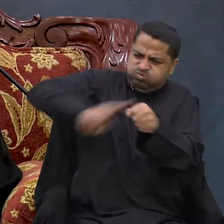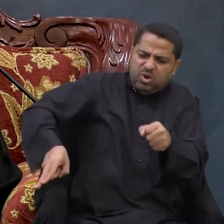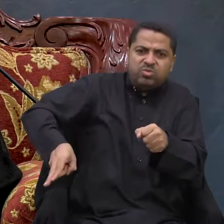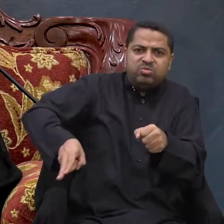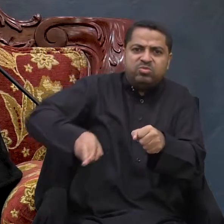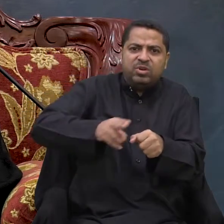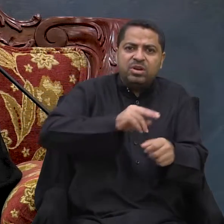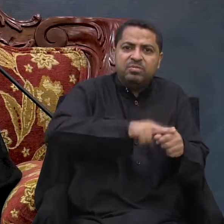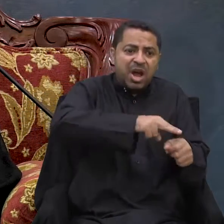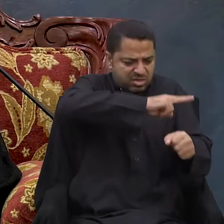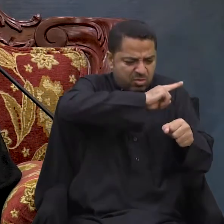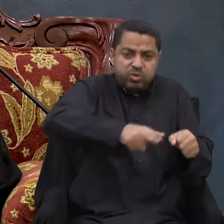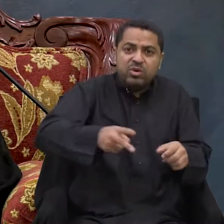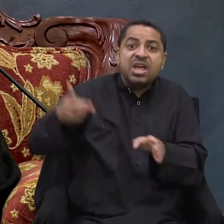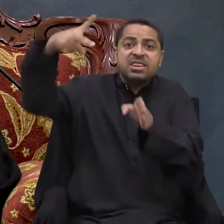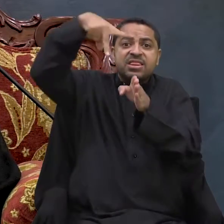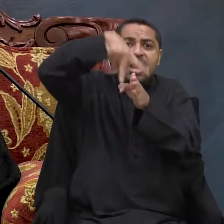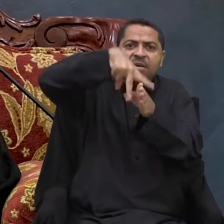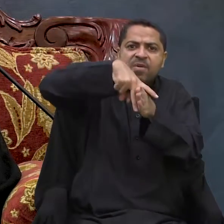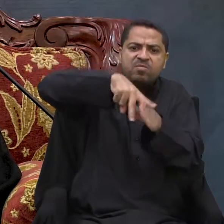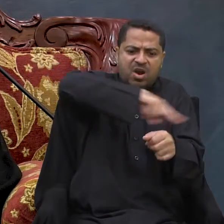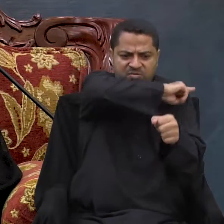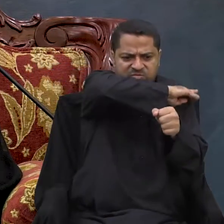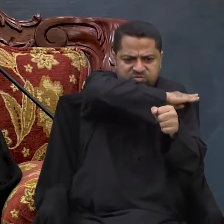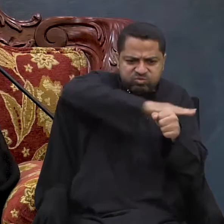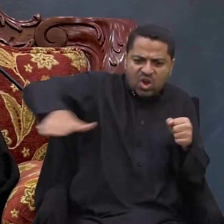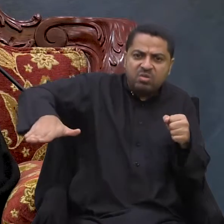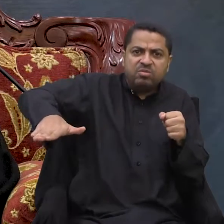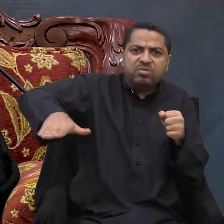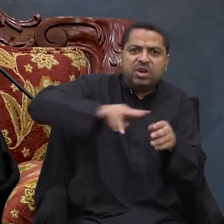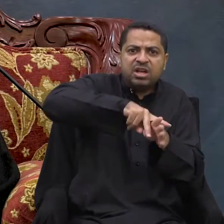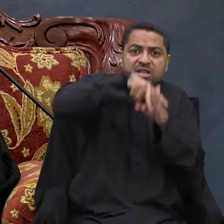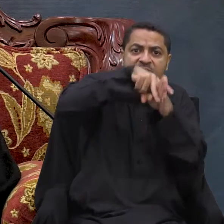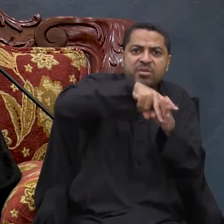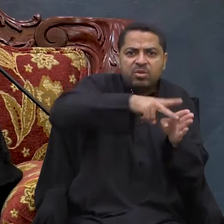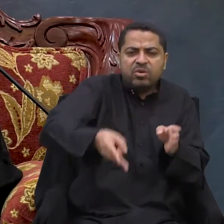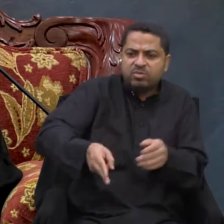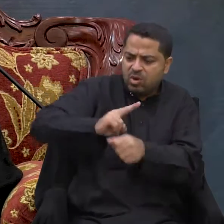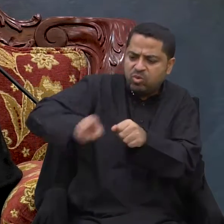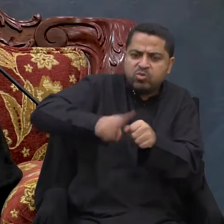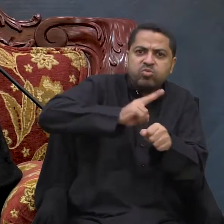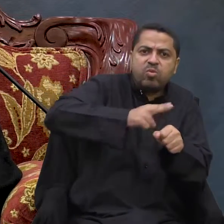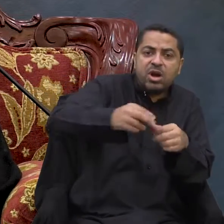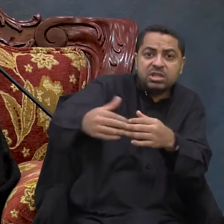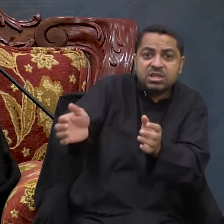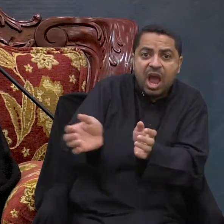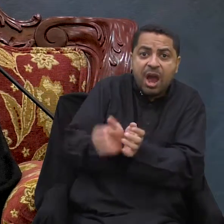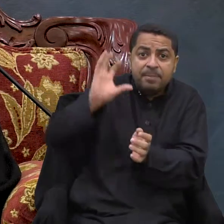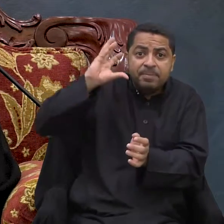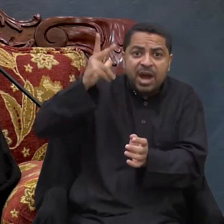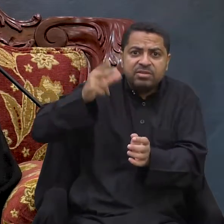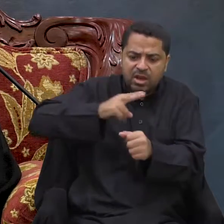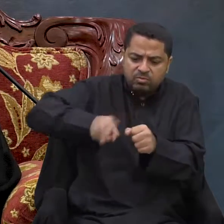كر عليه فارس بعجه بسيفه حتى أكثر القتل والجرح